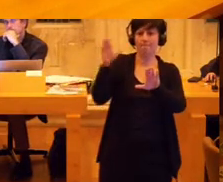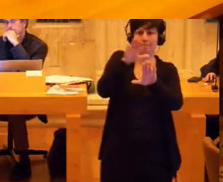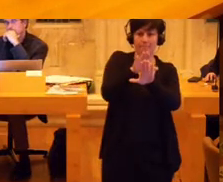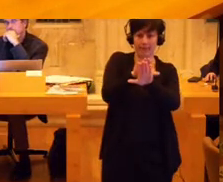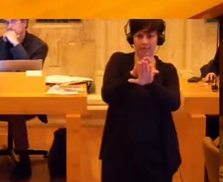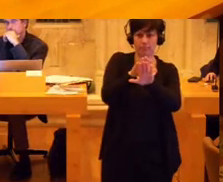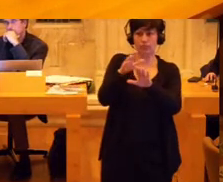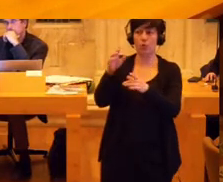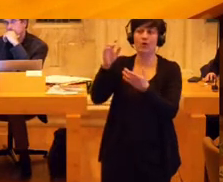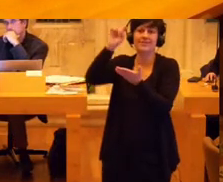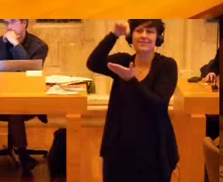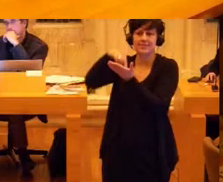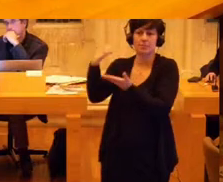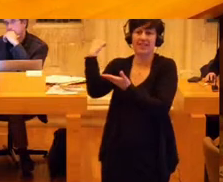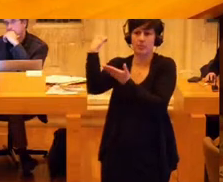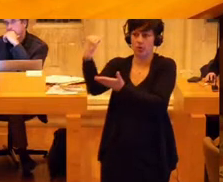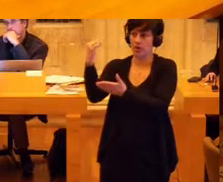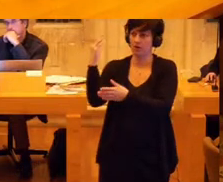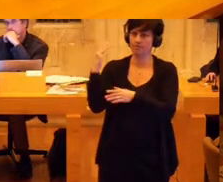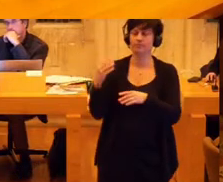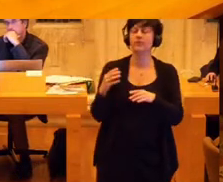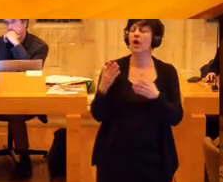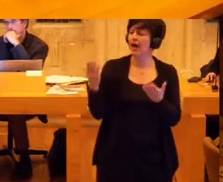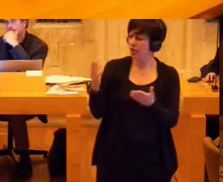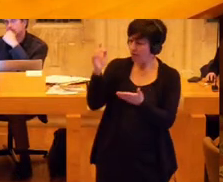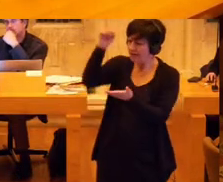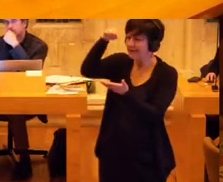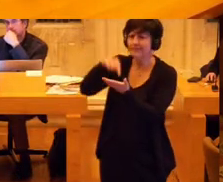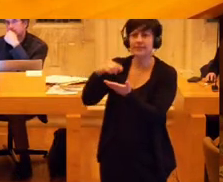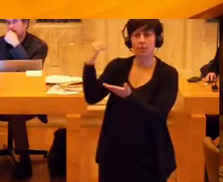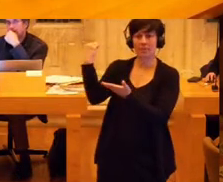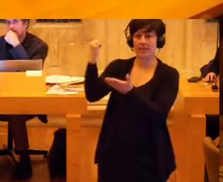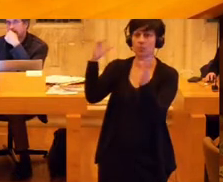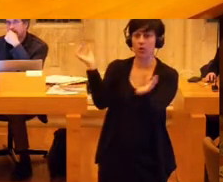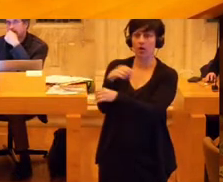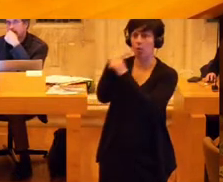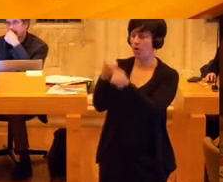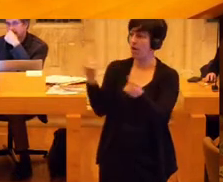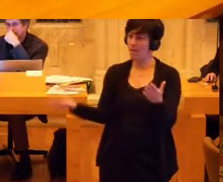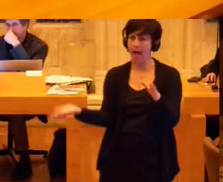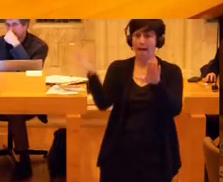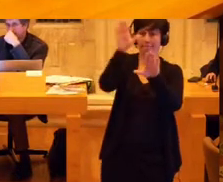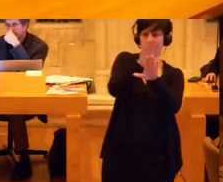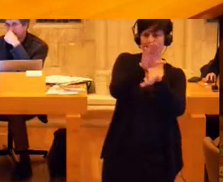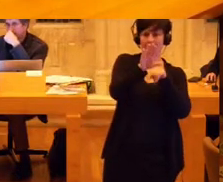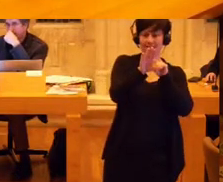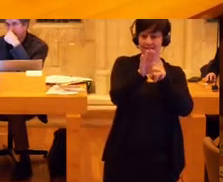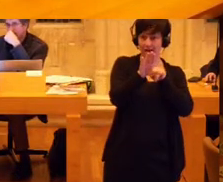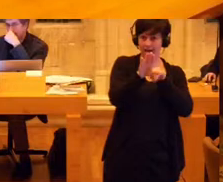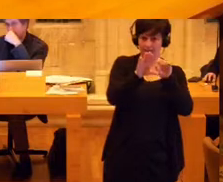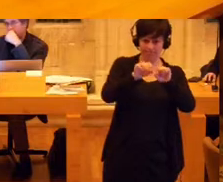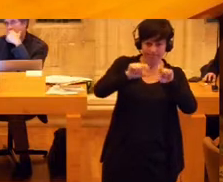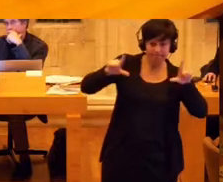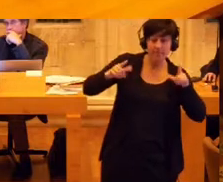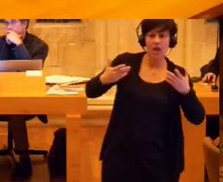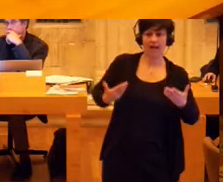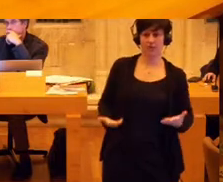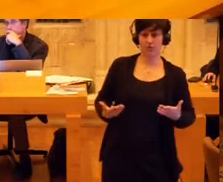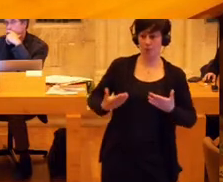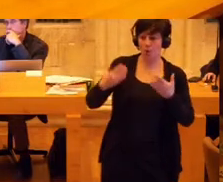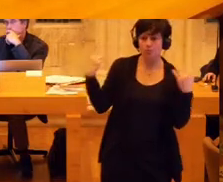zonages. Donc, par rapport au site patrimonial remarquable, aujourd'hui les publicités y